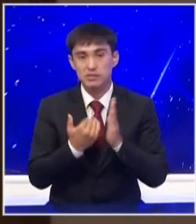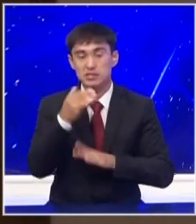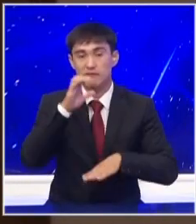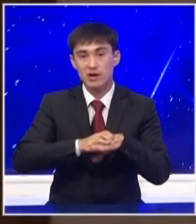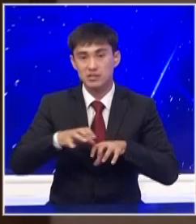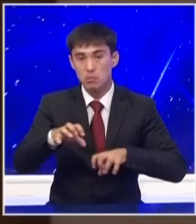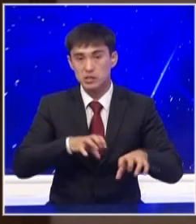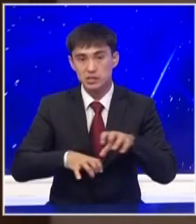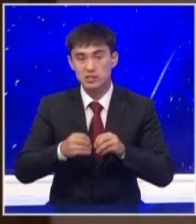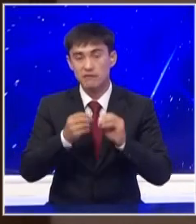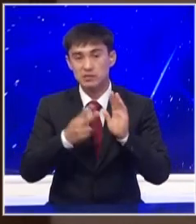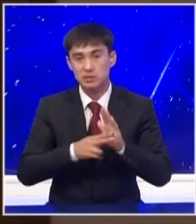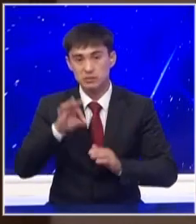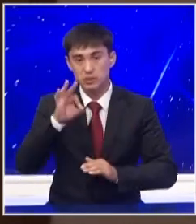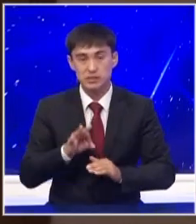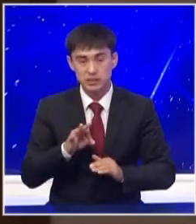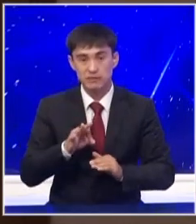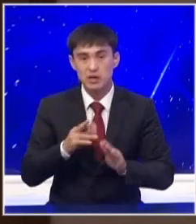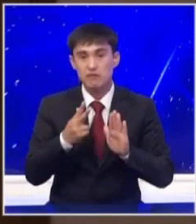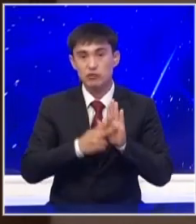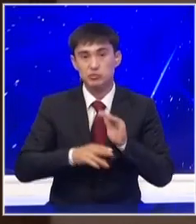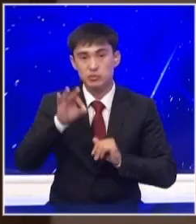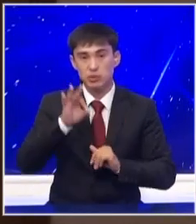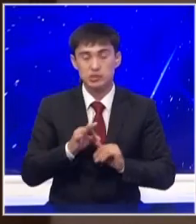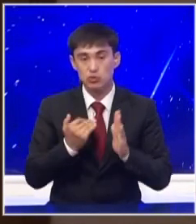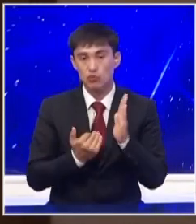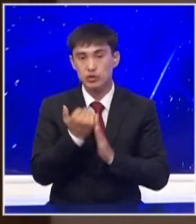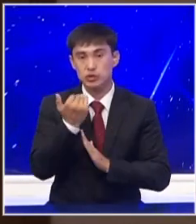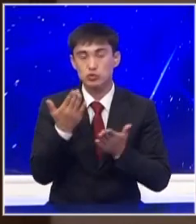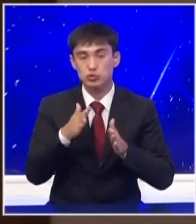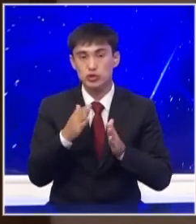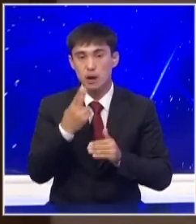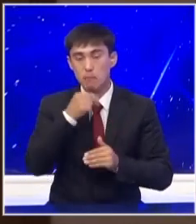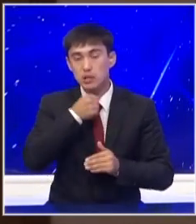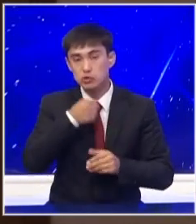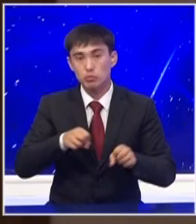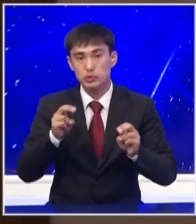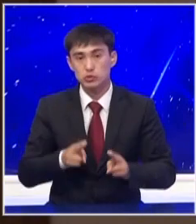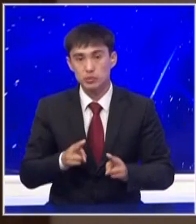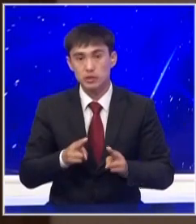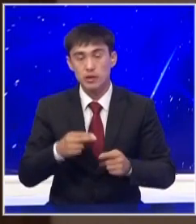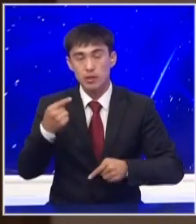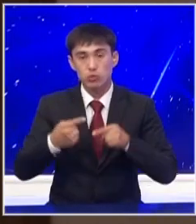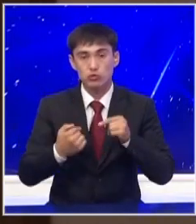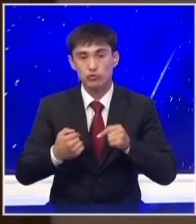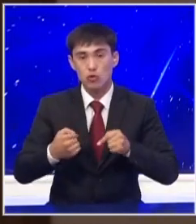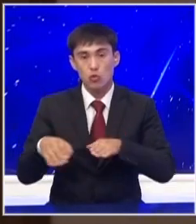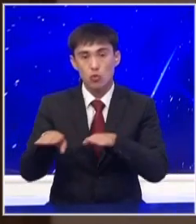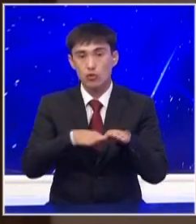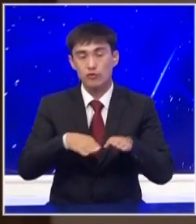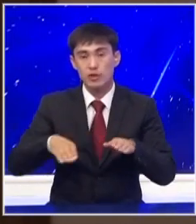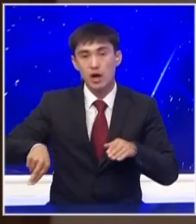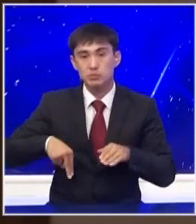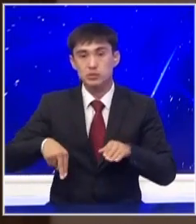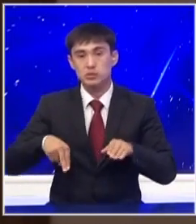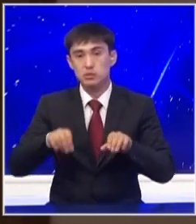факты мошенничества на 18% и на 80% увеличили случаи подростковой преступности. Напротив, уровень административных